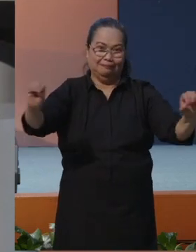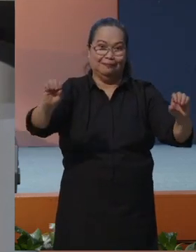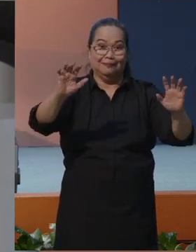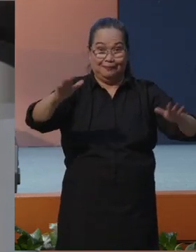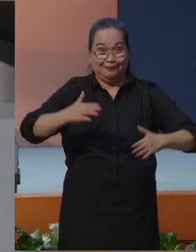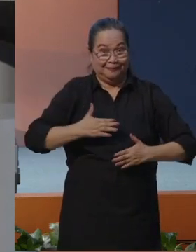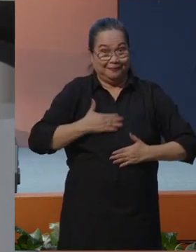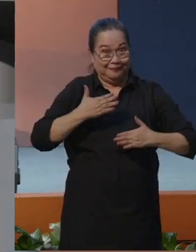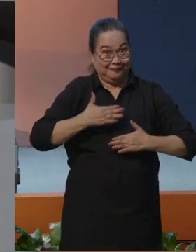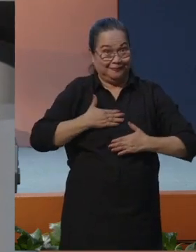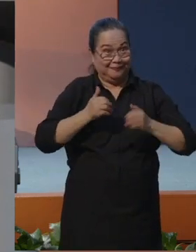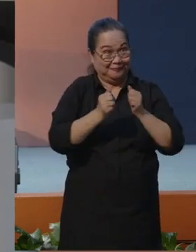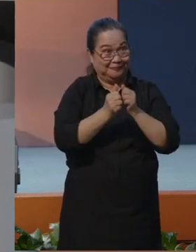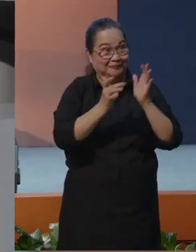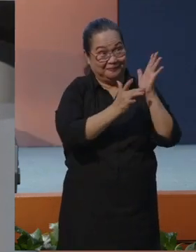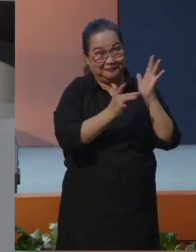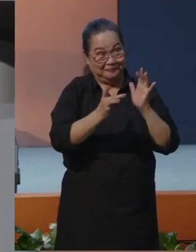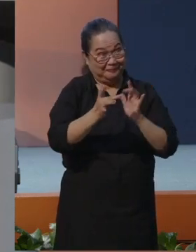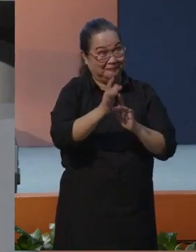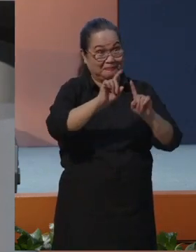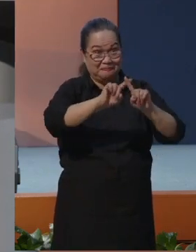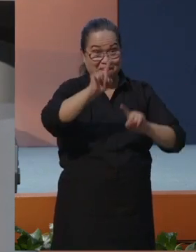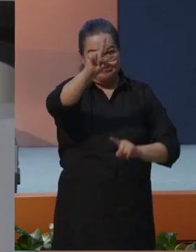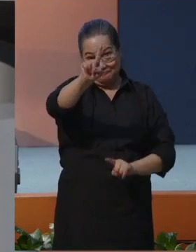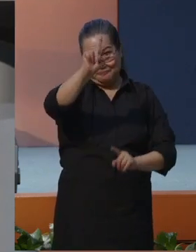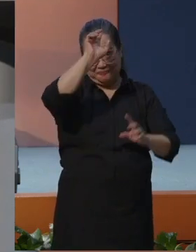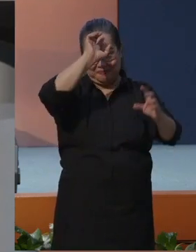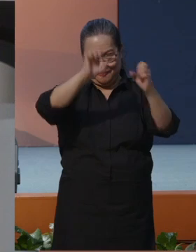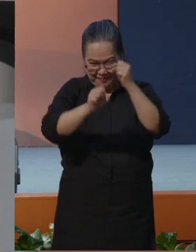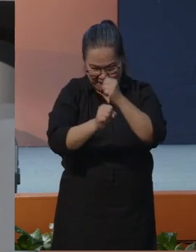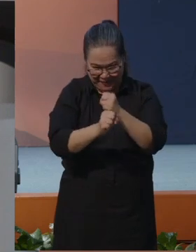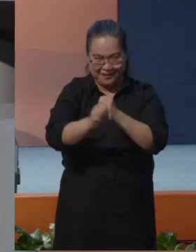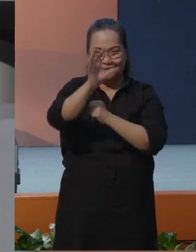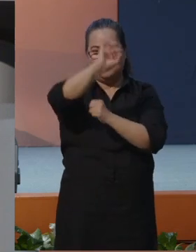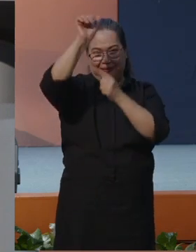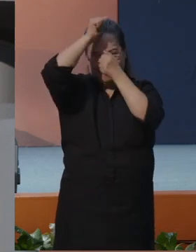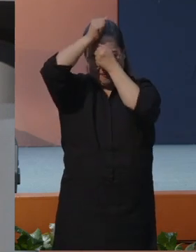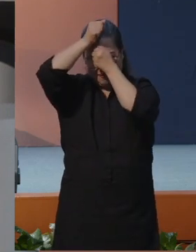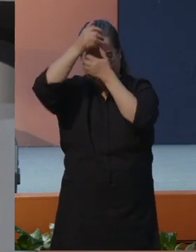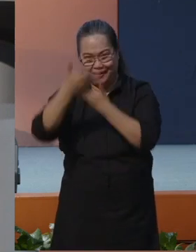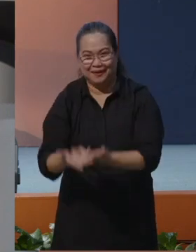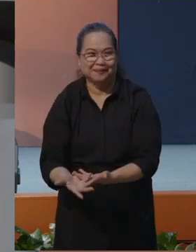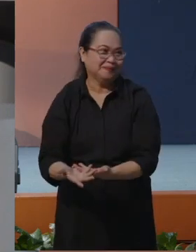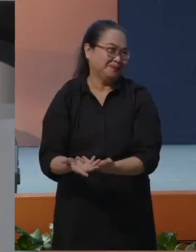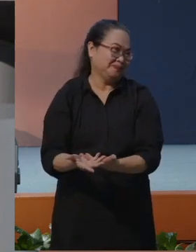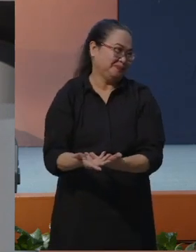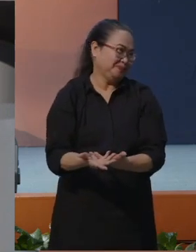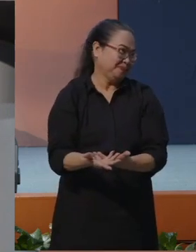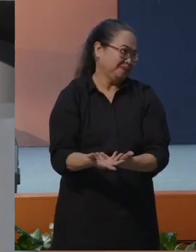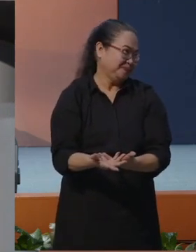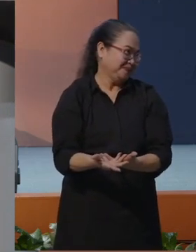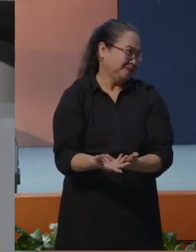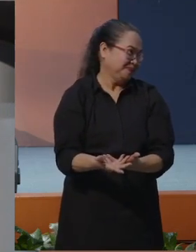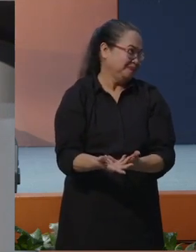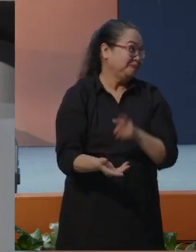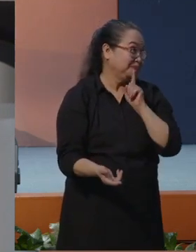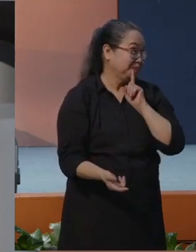happy with Jesus but to trust and obey. Tunay nga, mga